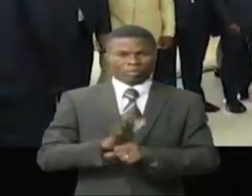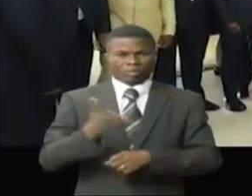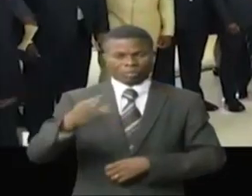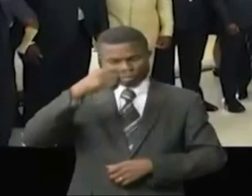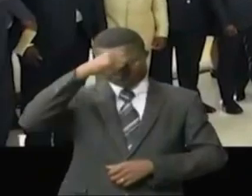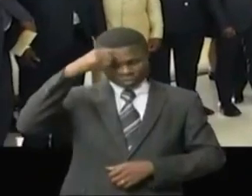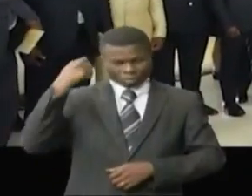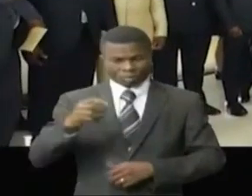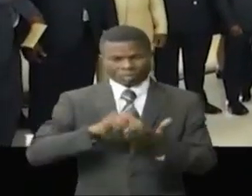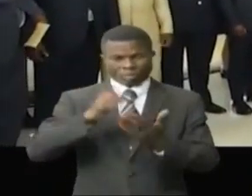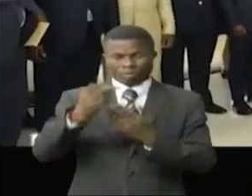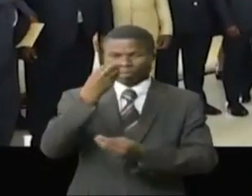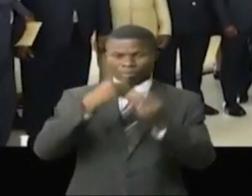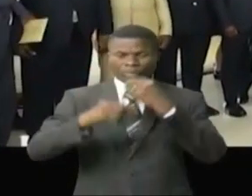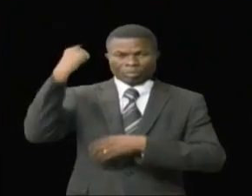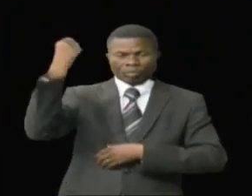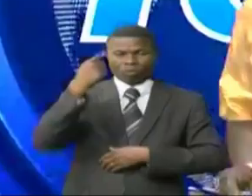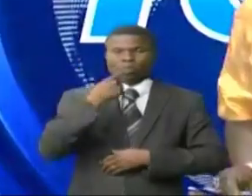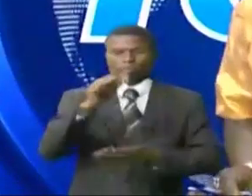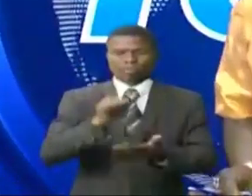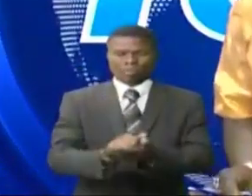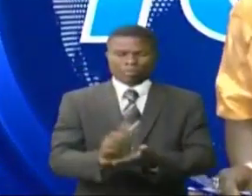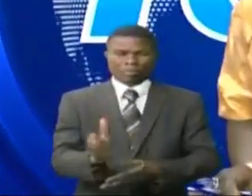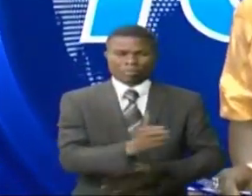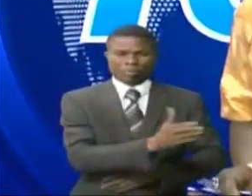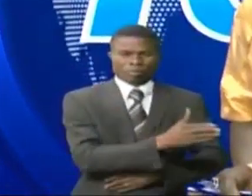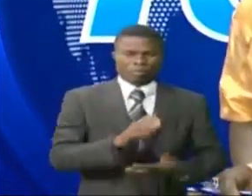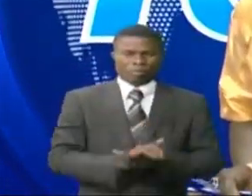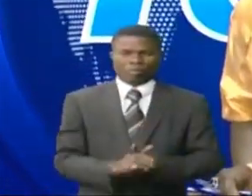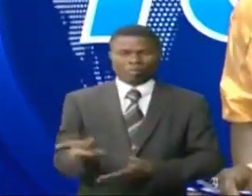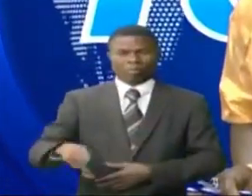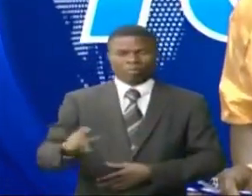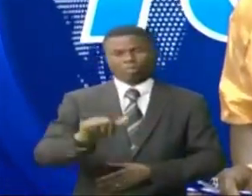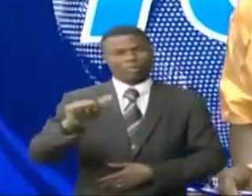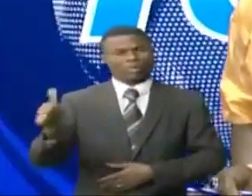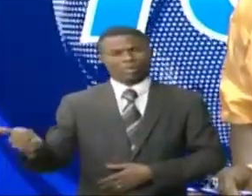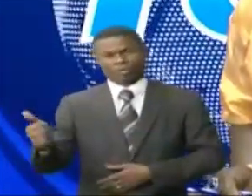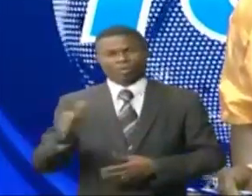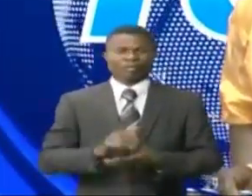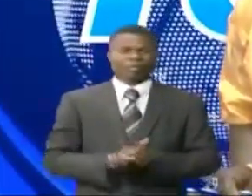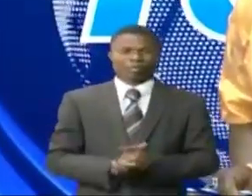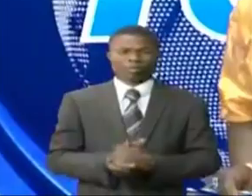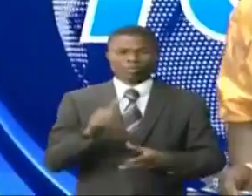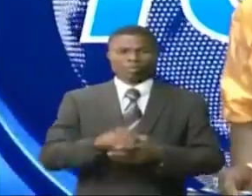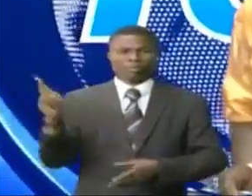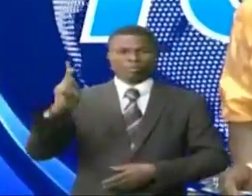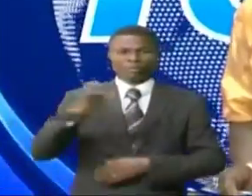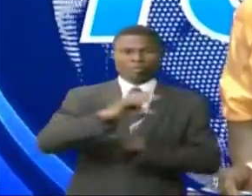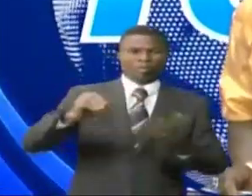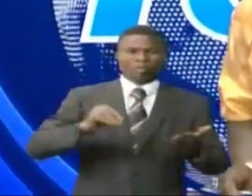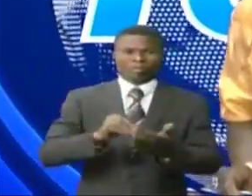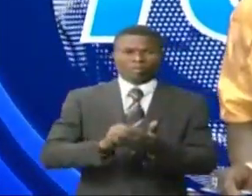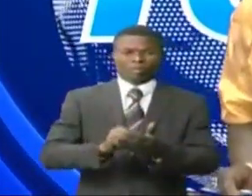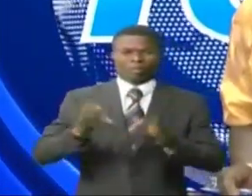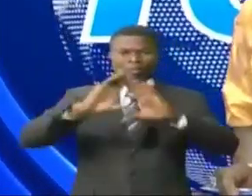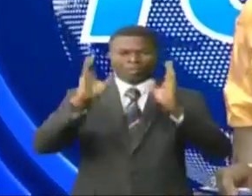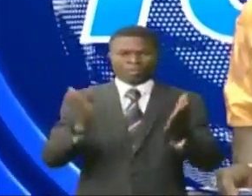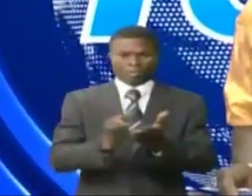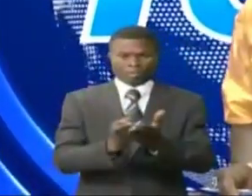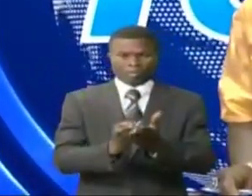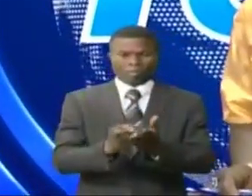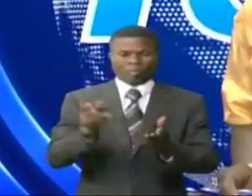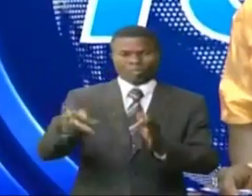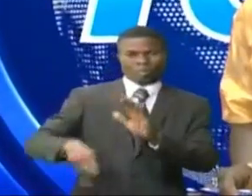le Programme alimentaire mondial. D'une province à une autre, dans le Kasaï central, la commission